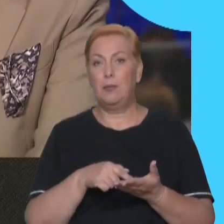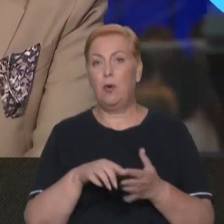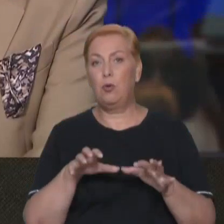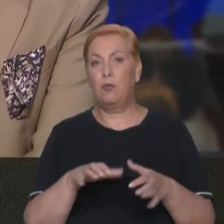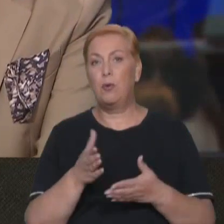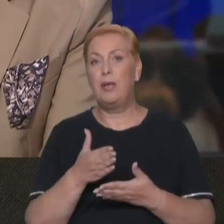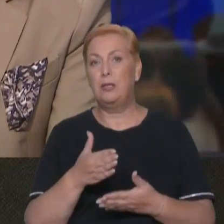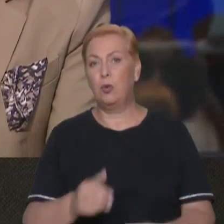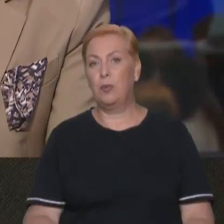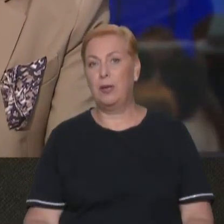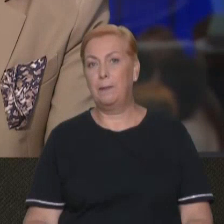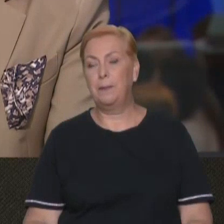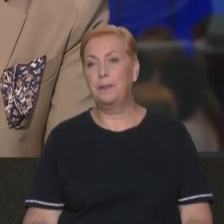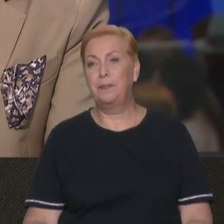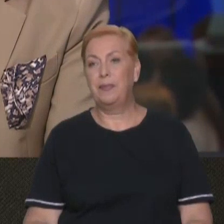вітання